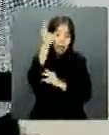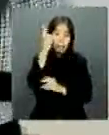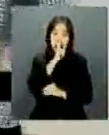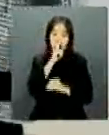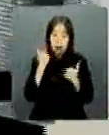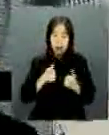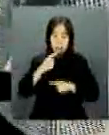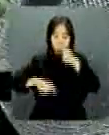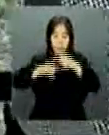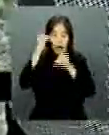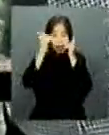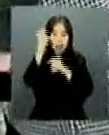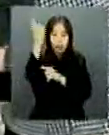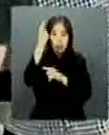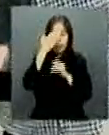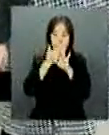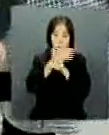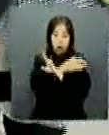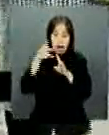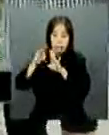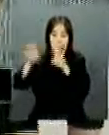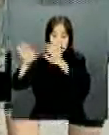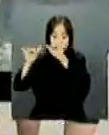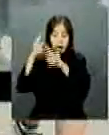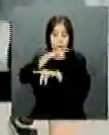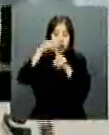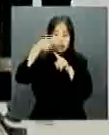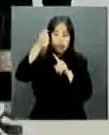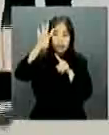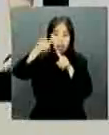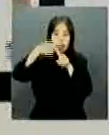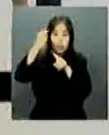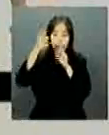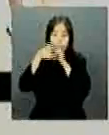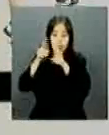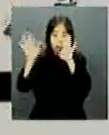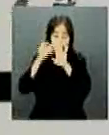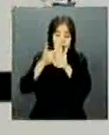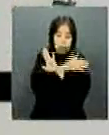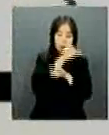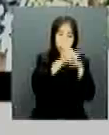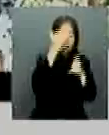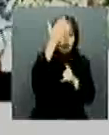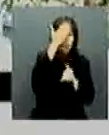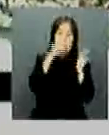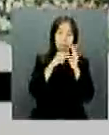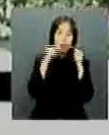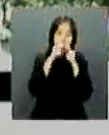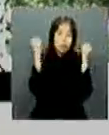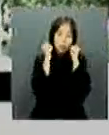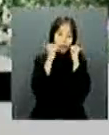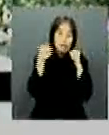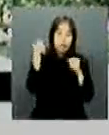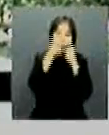ที่ยวชมงานก่อนการเปิดงานอย่างเป็นทางการในวันที่14ธันวาคมนี้เพราะสภาพอากาศหนาวเย็นเหมาะแก่การท่องเที่ยว